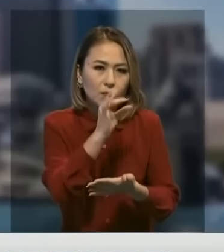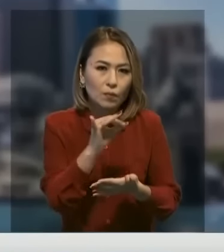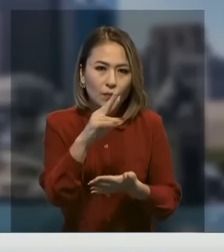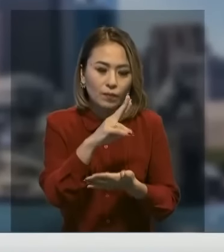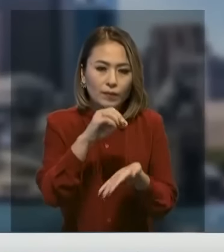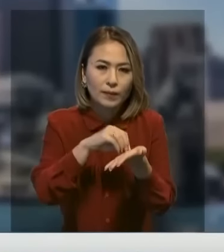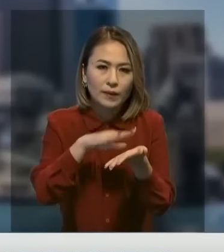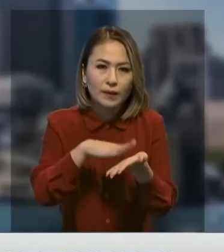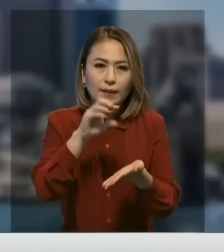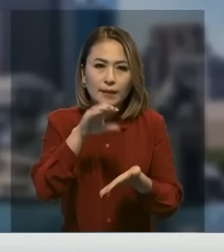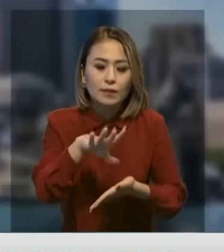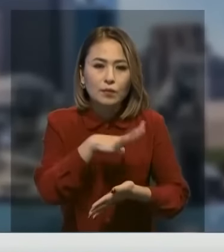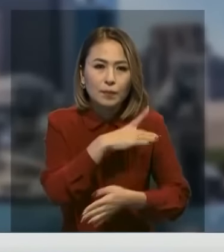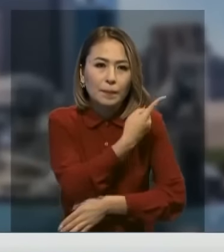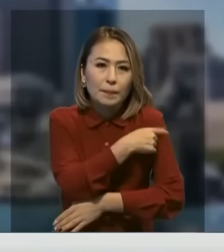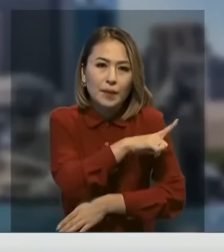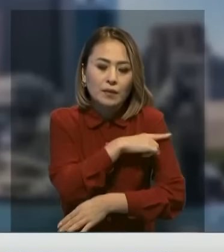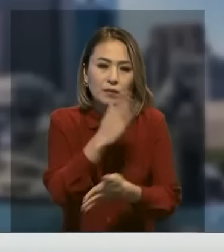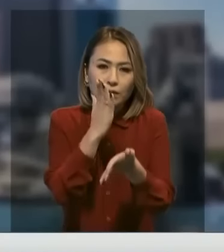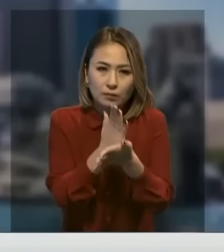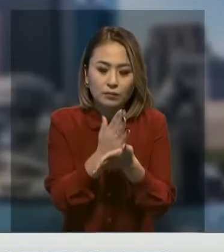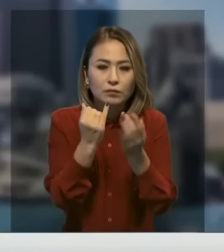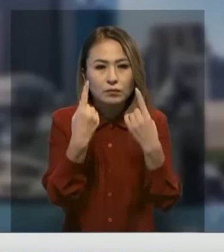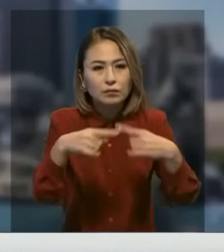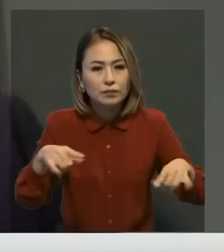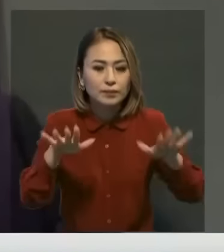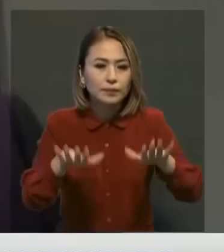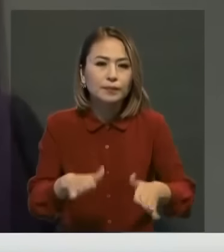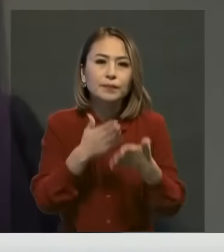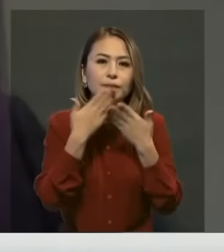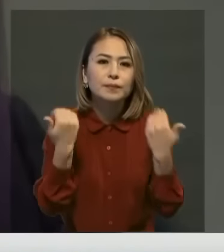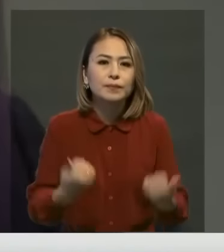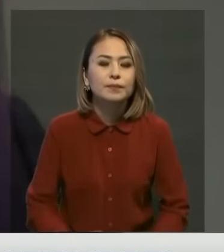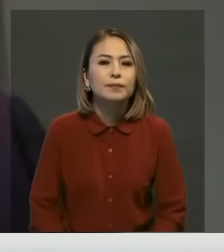тапсыру үшін ауруханаға келіп жатыр. Себебі басқа жерлерде орын жоқ.